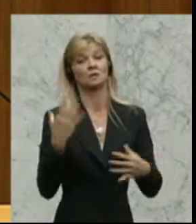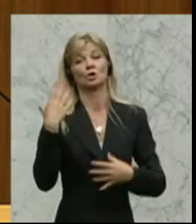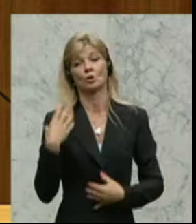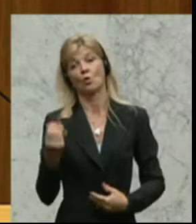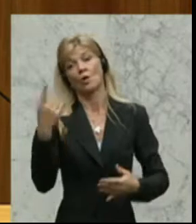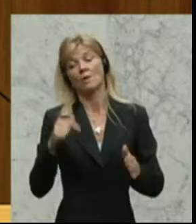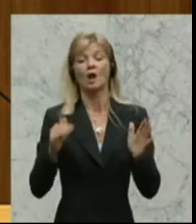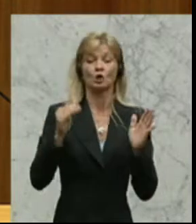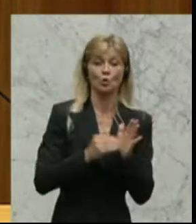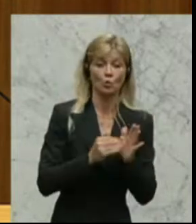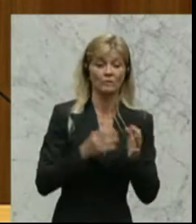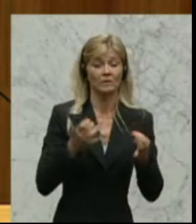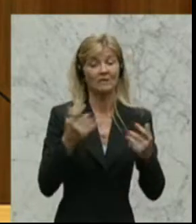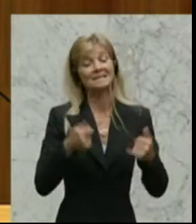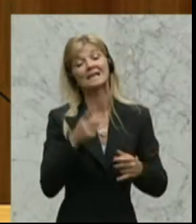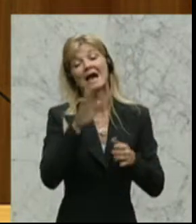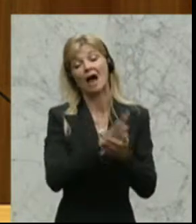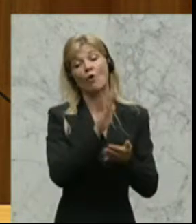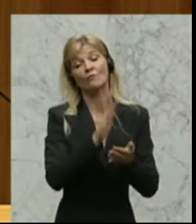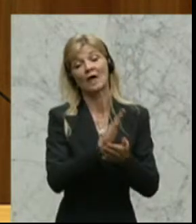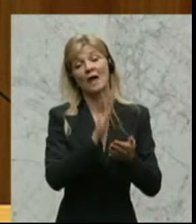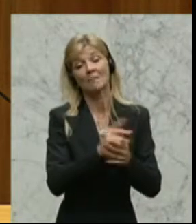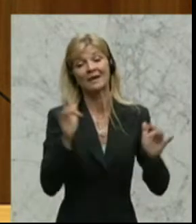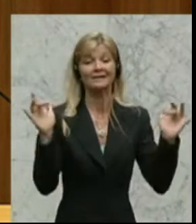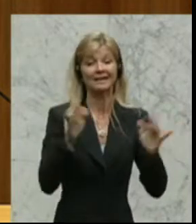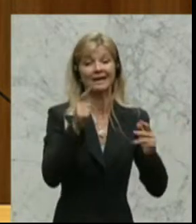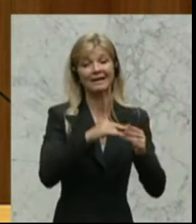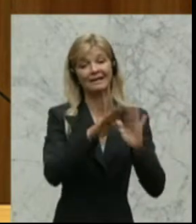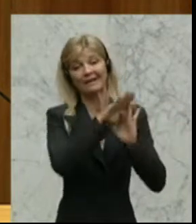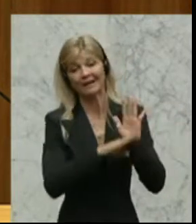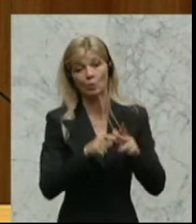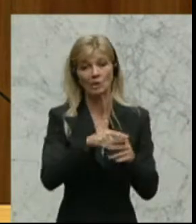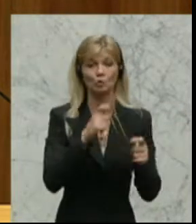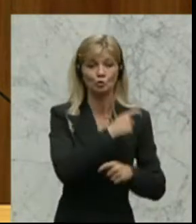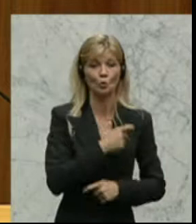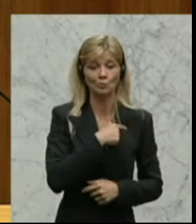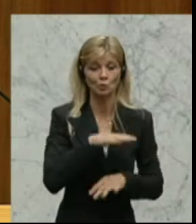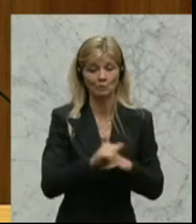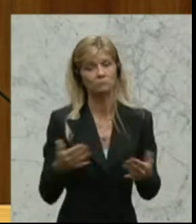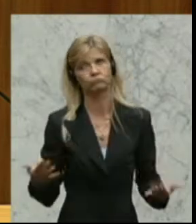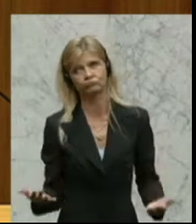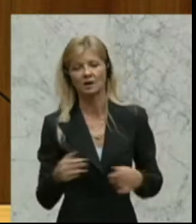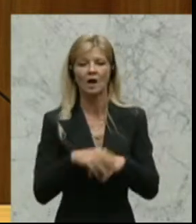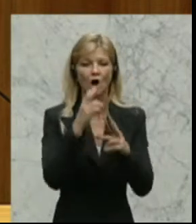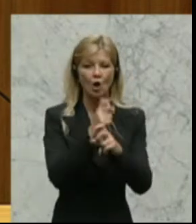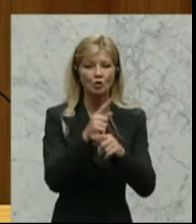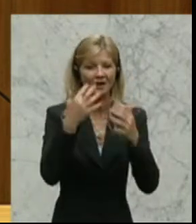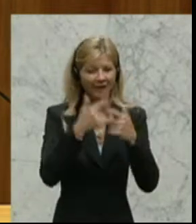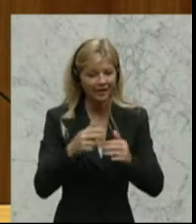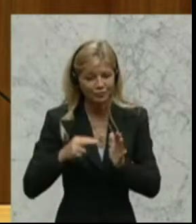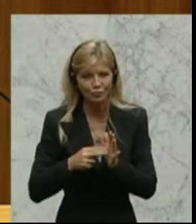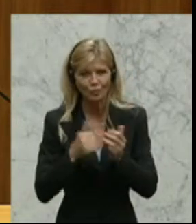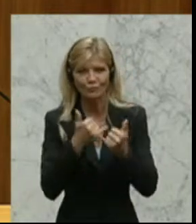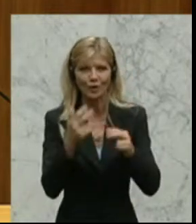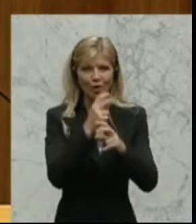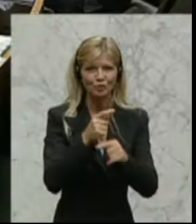Aufgabendegregulierungskommission einzusetzen. Also Österreich-Konvent, Rechnungshof, die Österreich-Gespräche, da liegen so viele Vorschläge einfach am Tisch, die man in